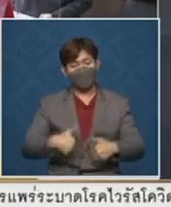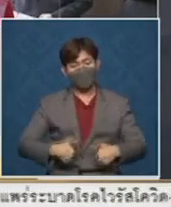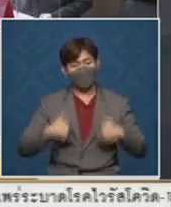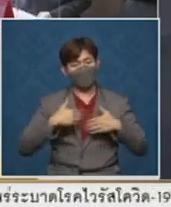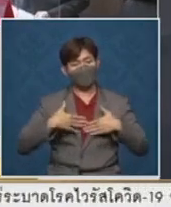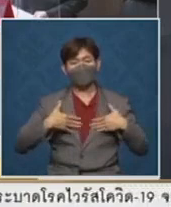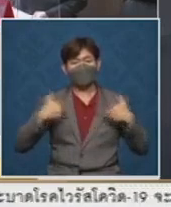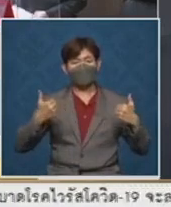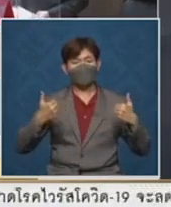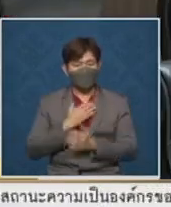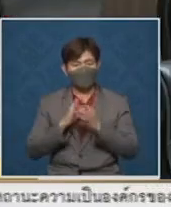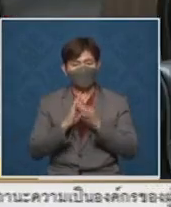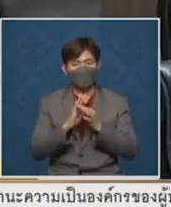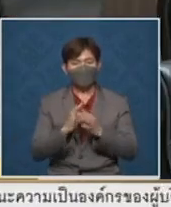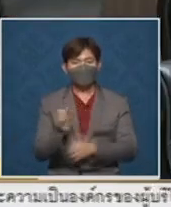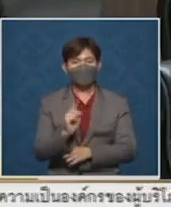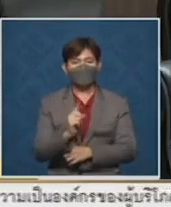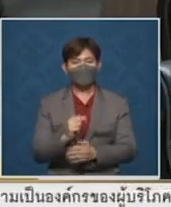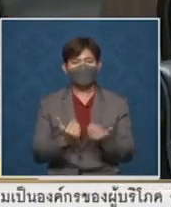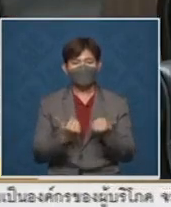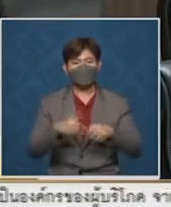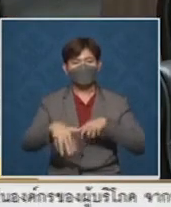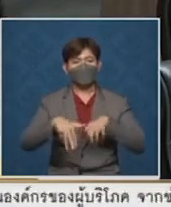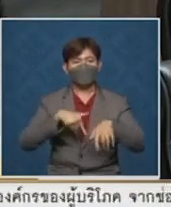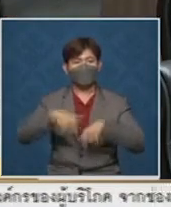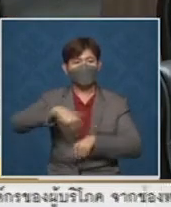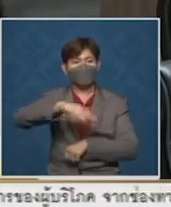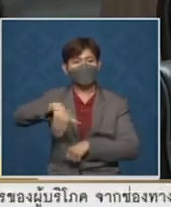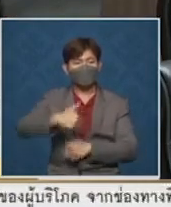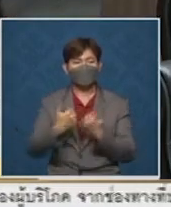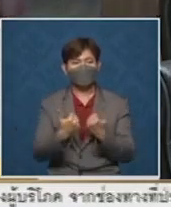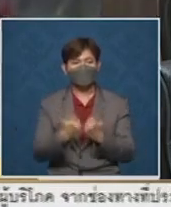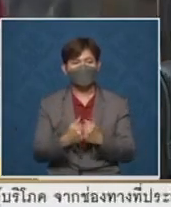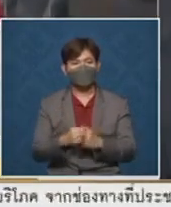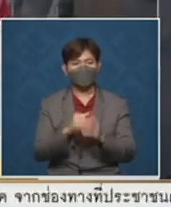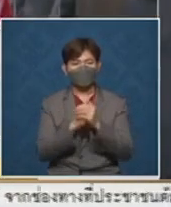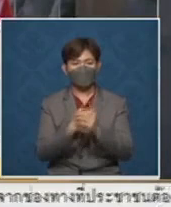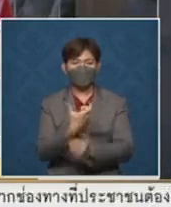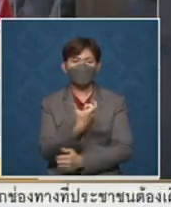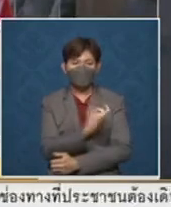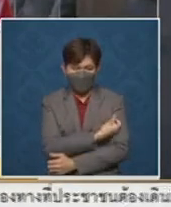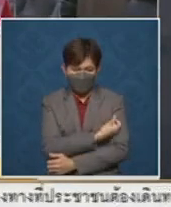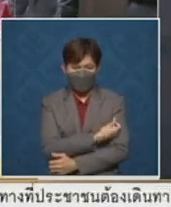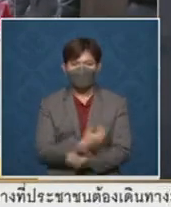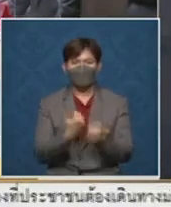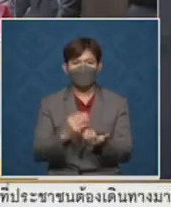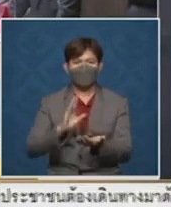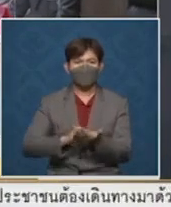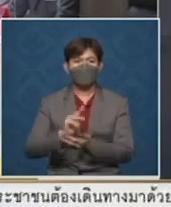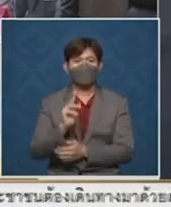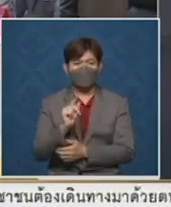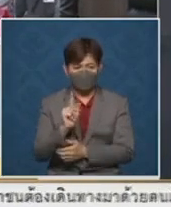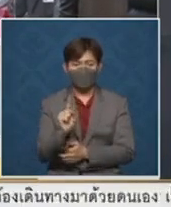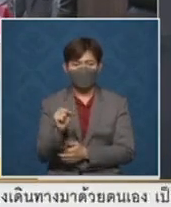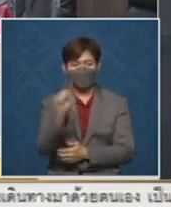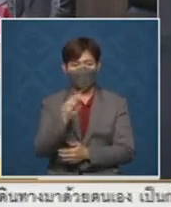พื้นที่กทมและปริมณฑลท่านพลเอกประยุทธ์นั่งเป็นผอ.ศูนย์แล้วผลออกมาเป็นอย่างไรจากเรื่องการตั้งศบค.กรุงเทพเ